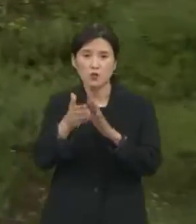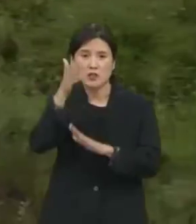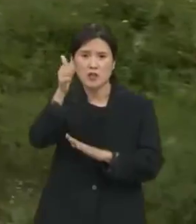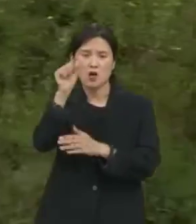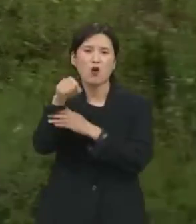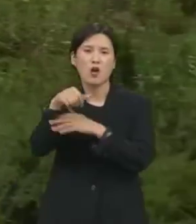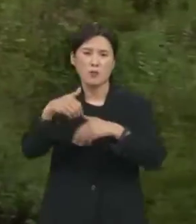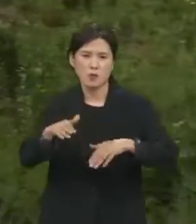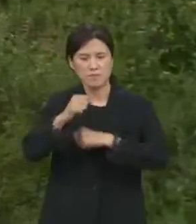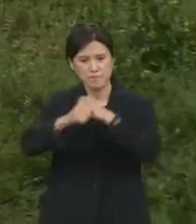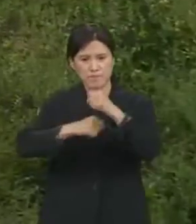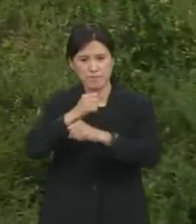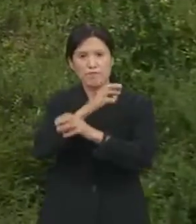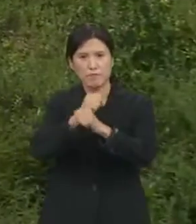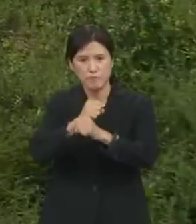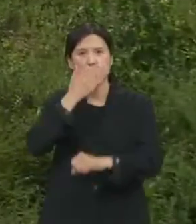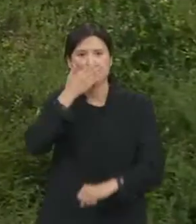자유롭게 거래가 가능합니다